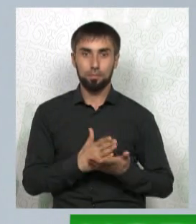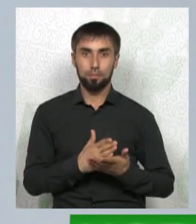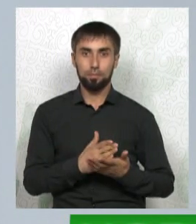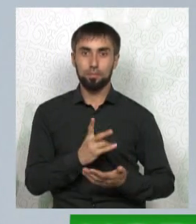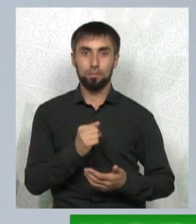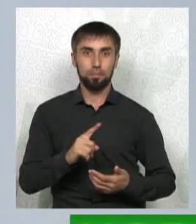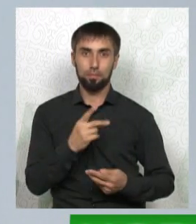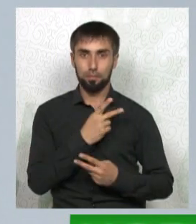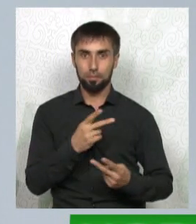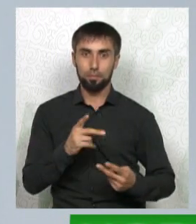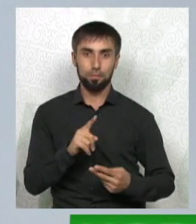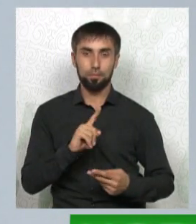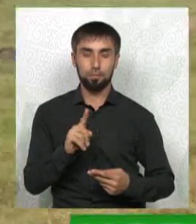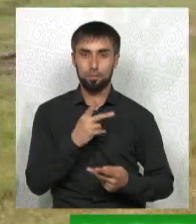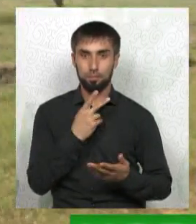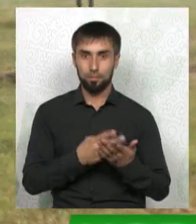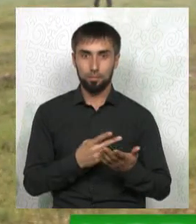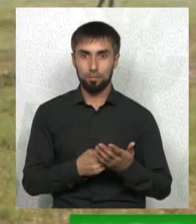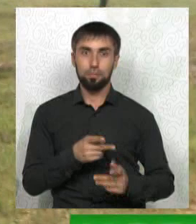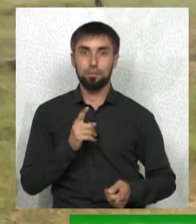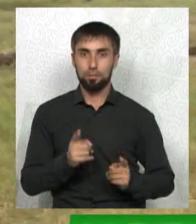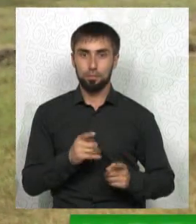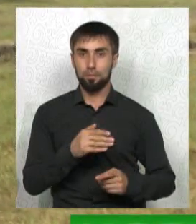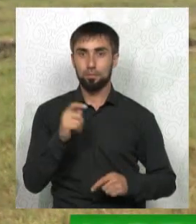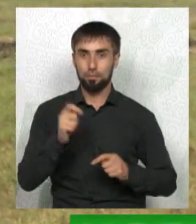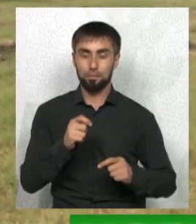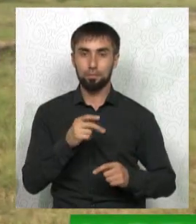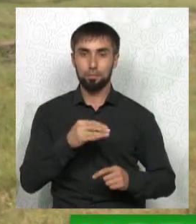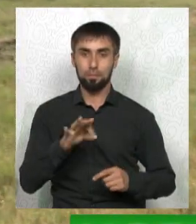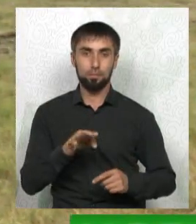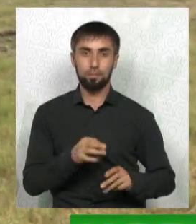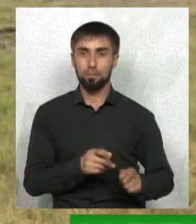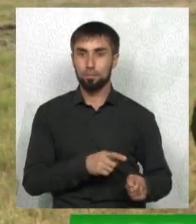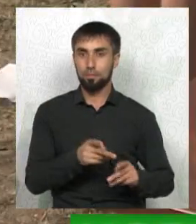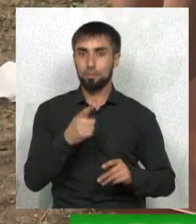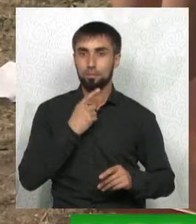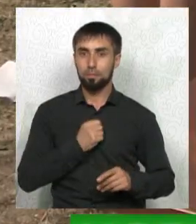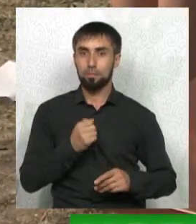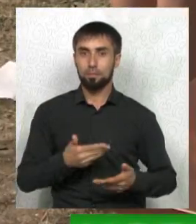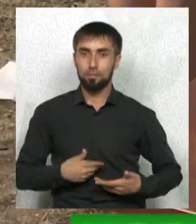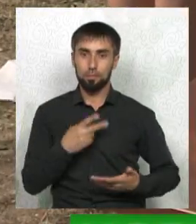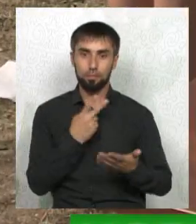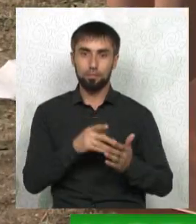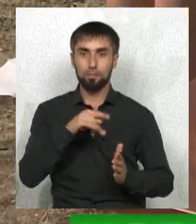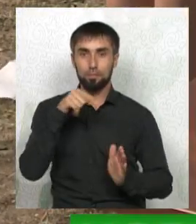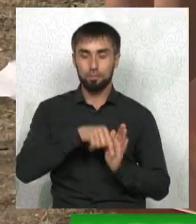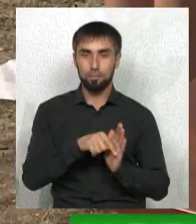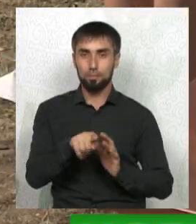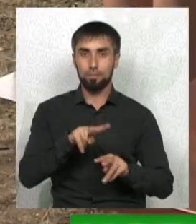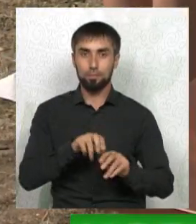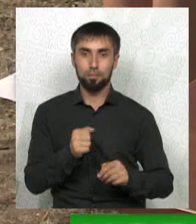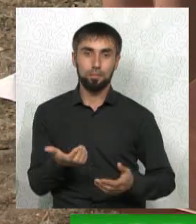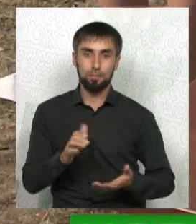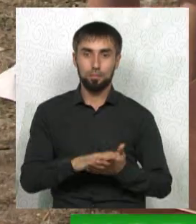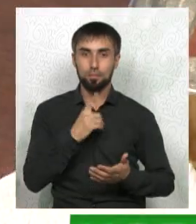есть на что посмотреть и что показать. Действительно, форум буквально переносит в армейскую жизнь, показывает ее изнутри. Здесь можно